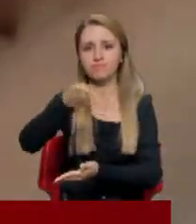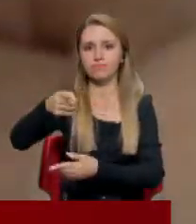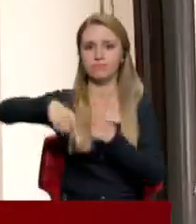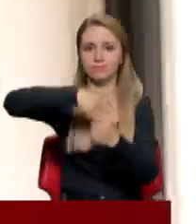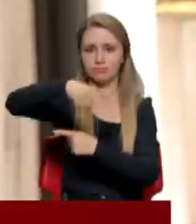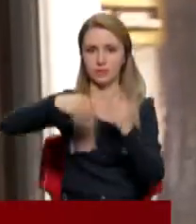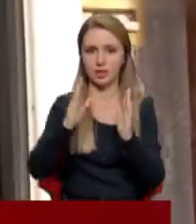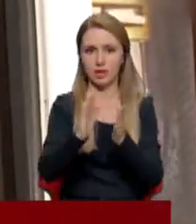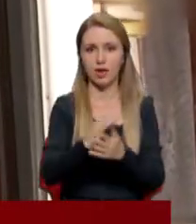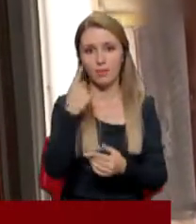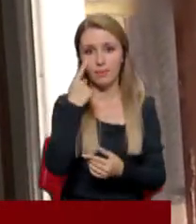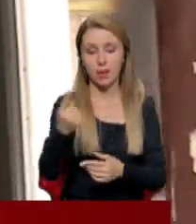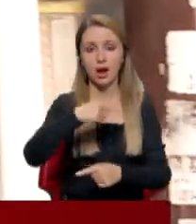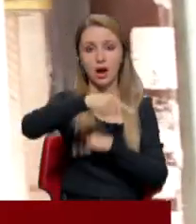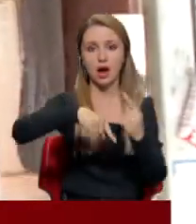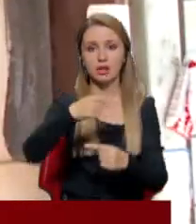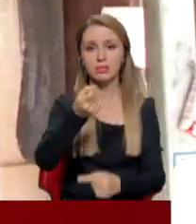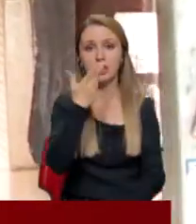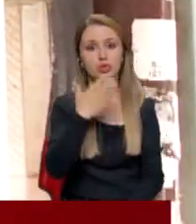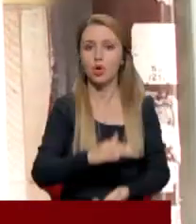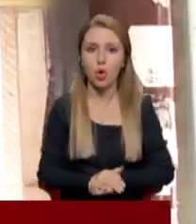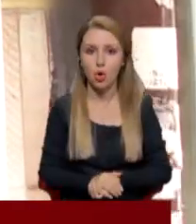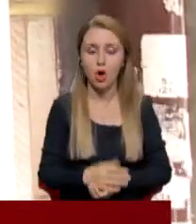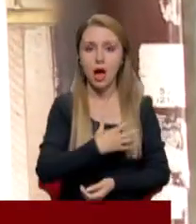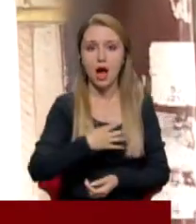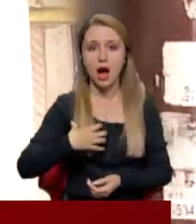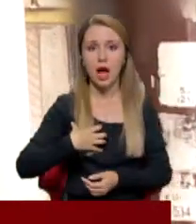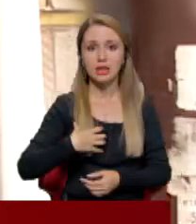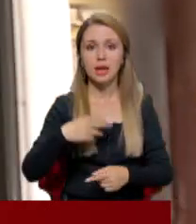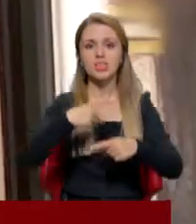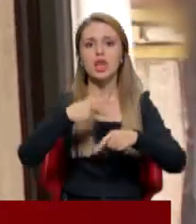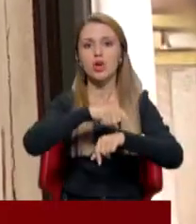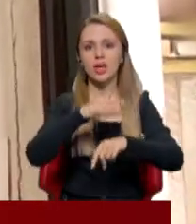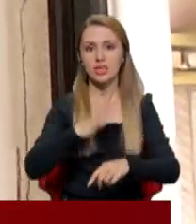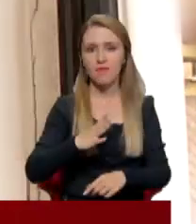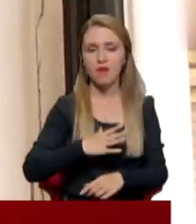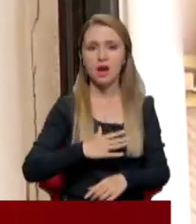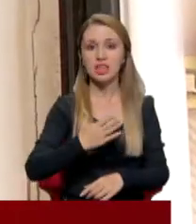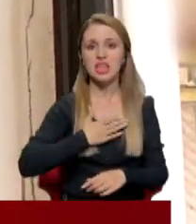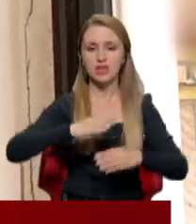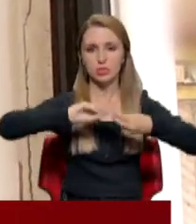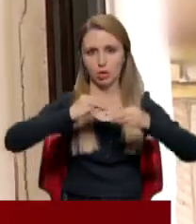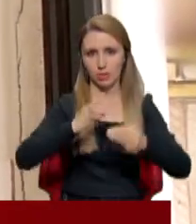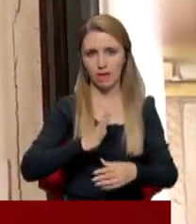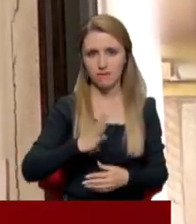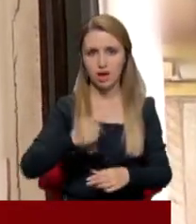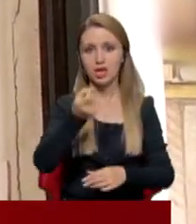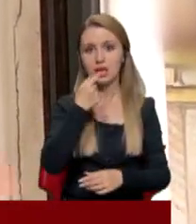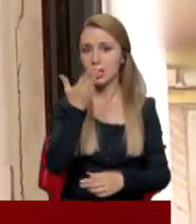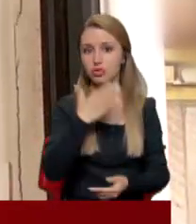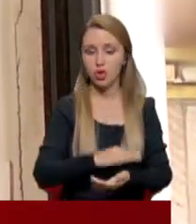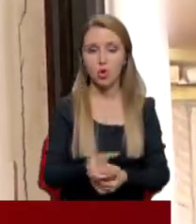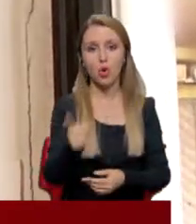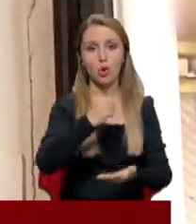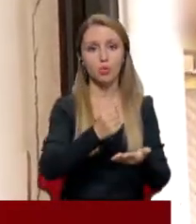devam ediyor. Buyurun işte aradığımız ilaç yok. Annem de zatüre şu anda, astım kuahı da var. İlacı yok.